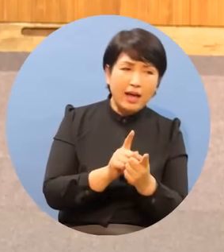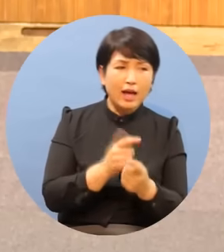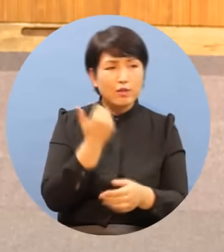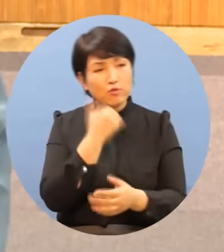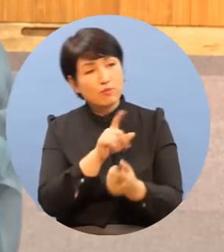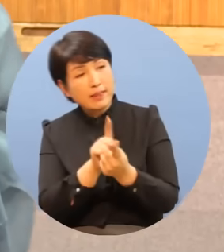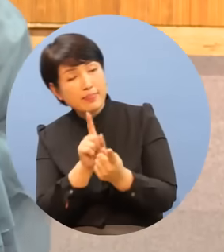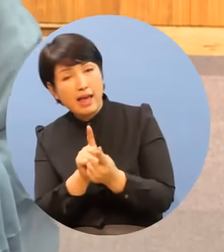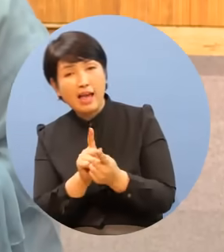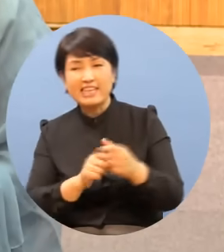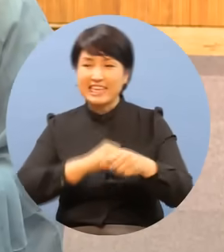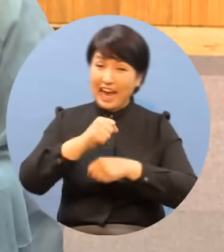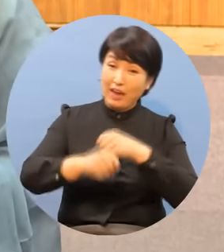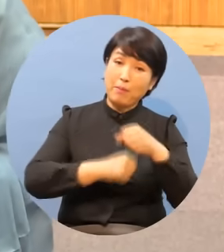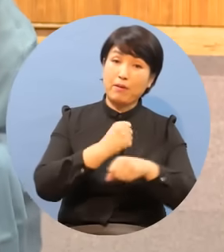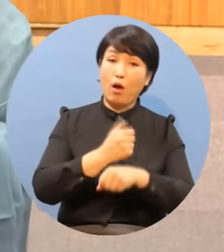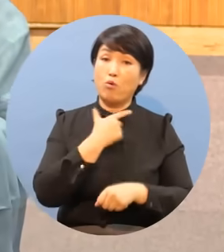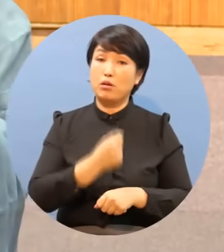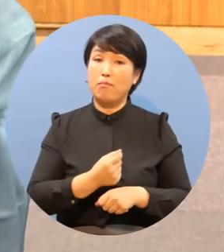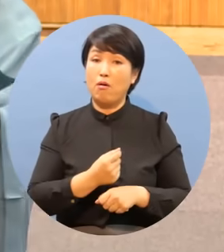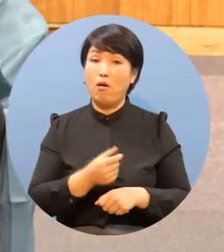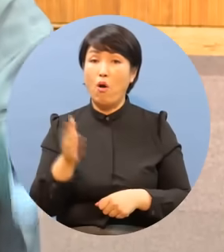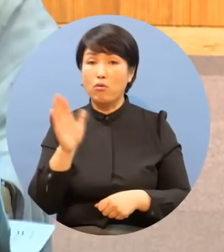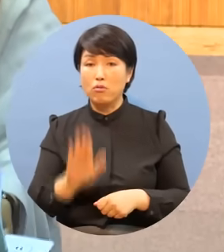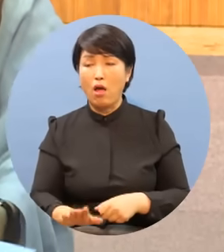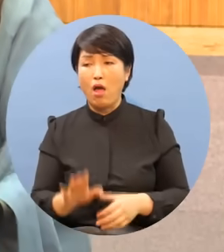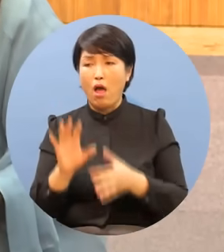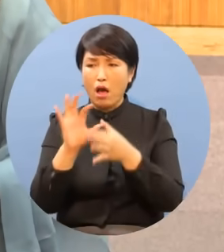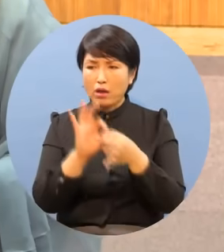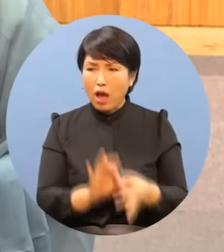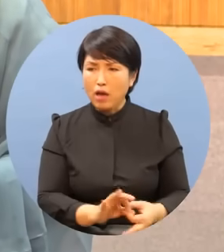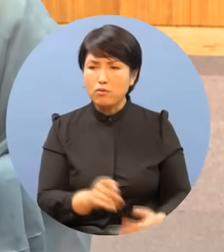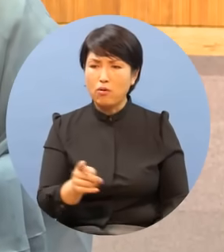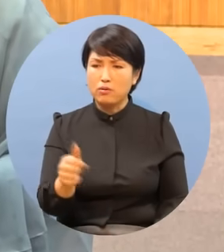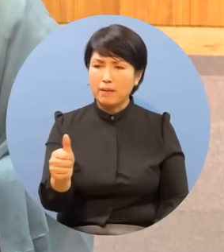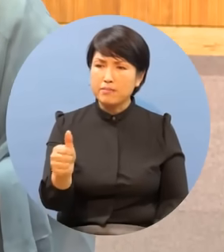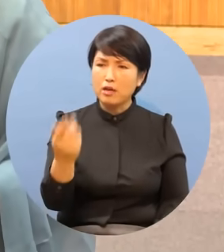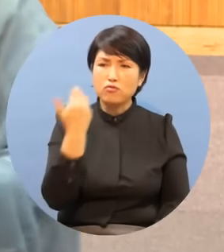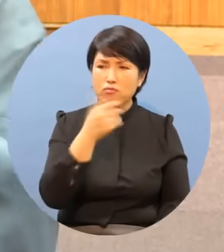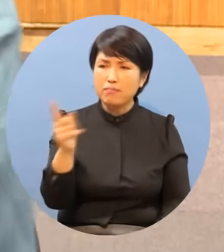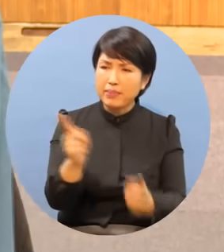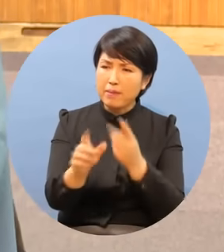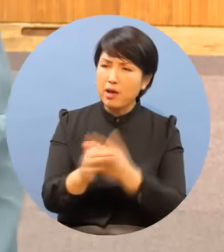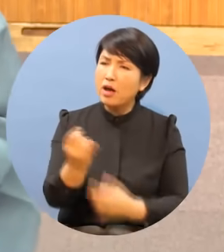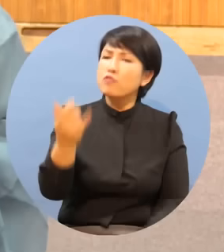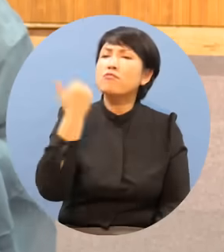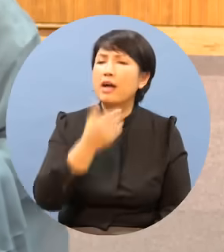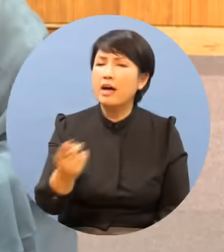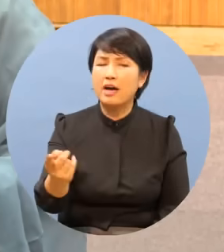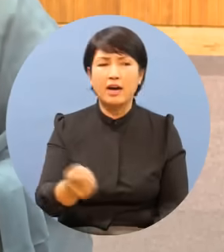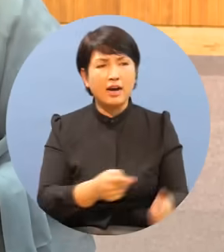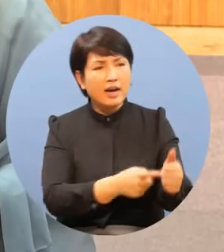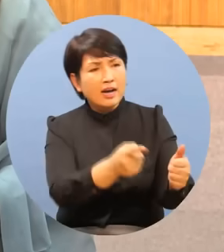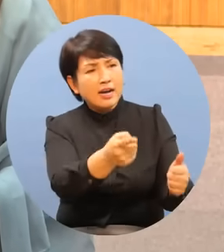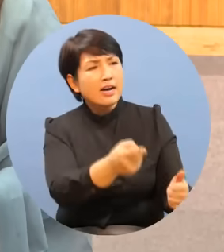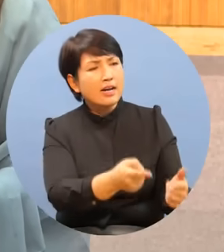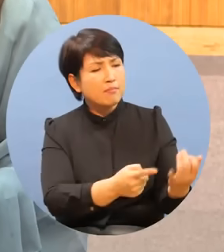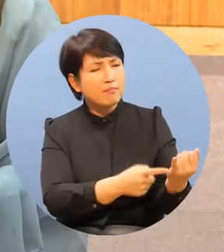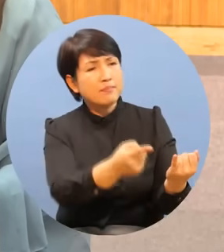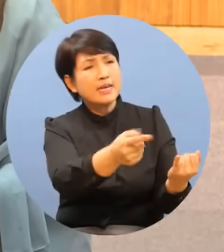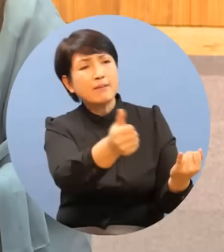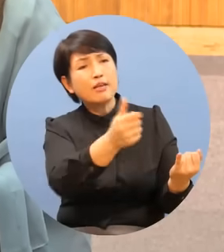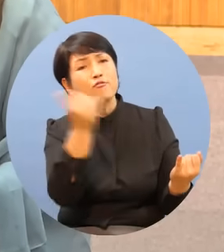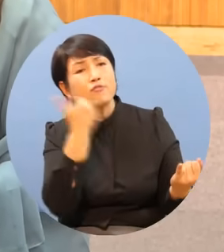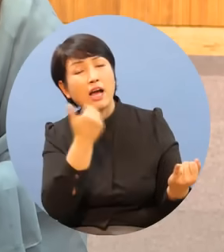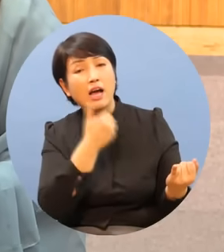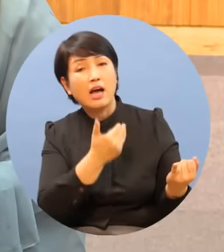거 좀 자유롭게 친구들도 만나고 이래야 되는데 막 계속 그 여자 누구냐고 따지지 그 남자 누구냐고 따지지 그러니까